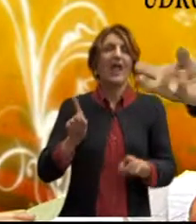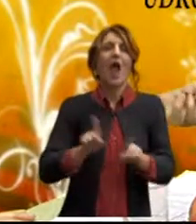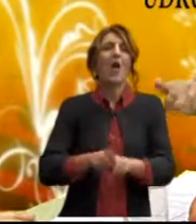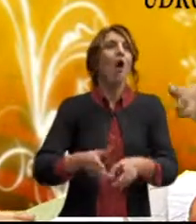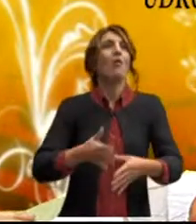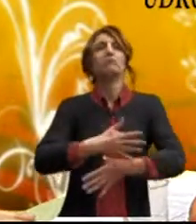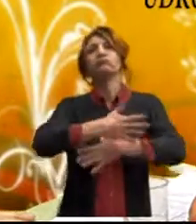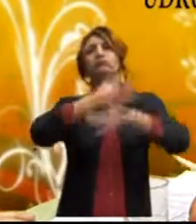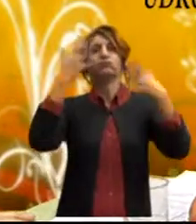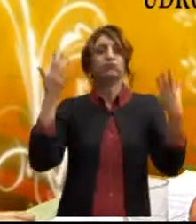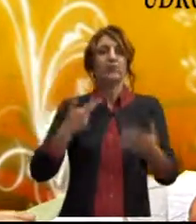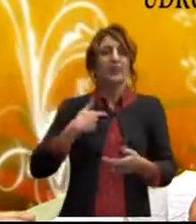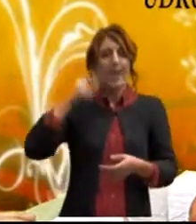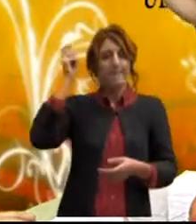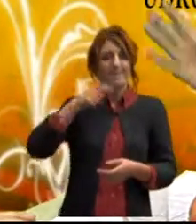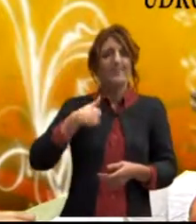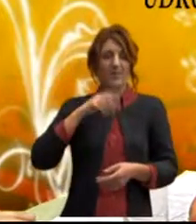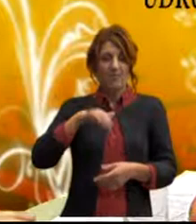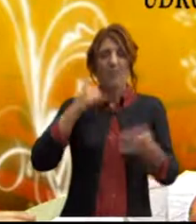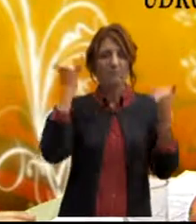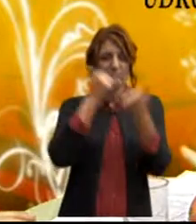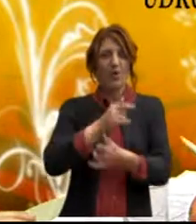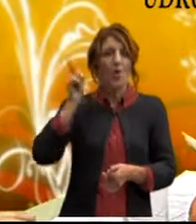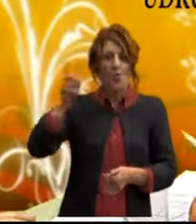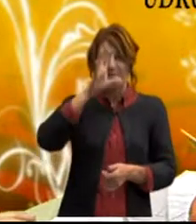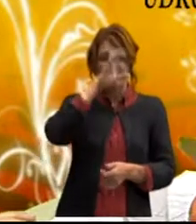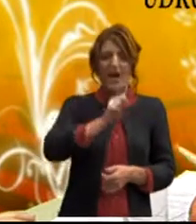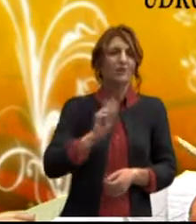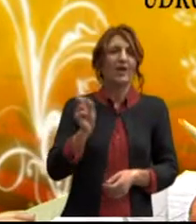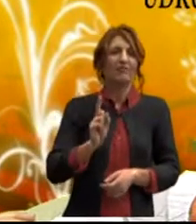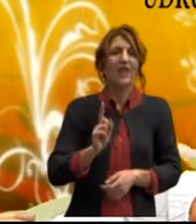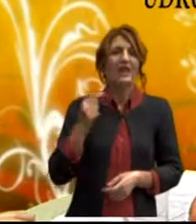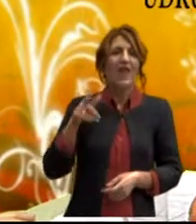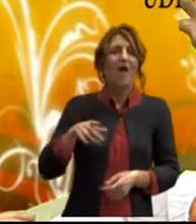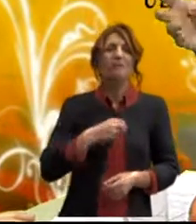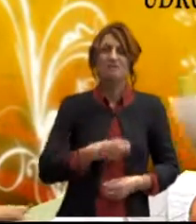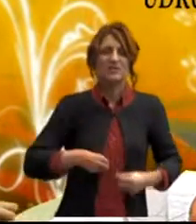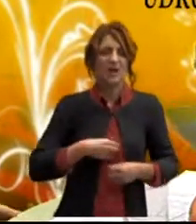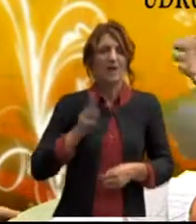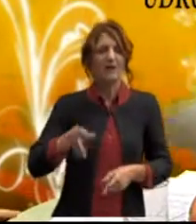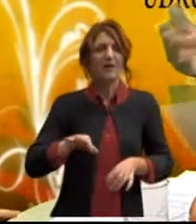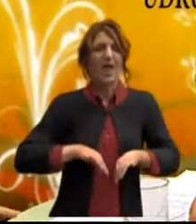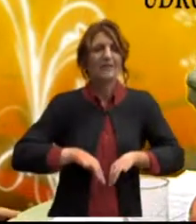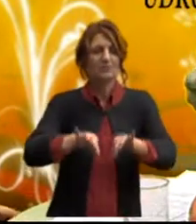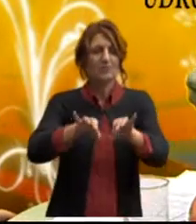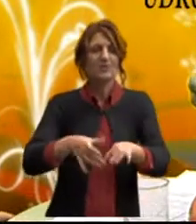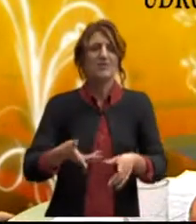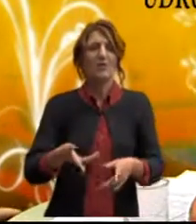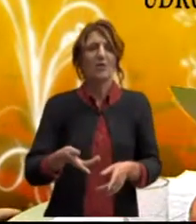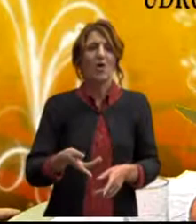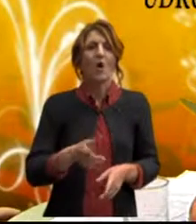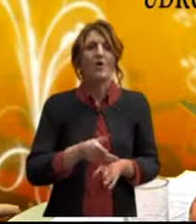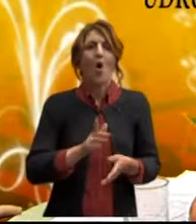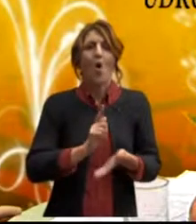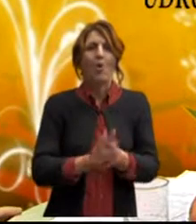demokratska kako mi mislimo i mi imamo zablude. Tamo je strašno na cesti, na ulici, kad sretnete običnu osobu,